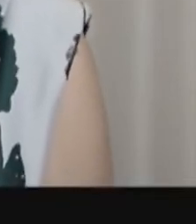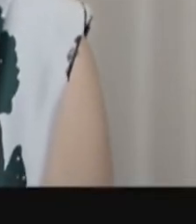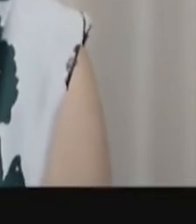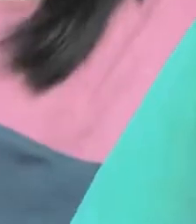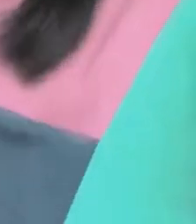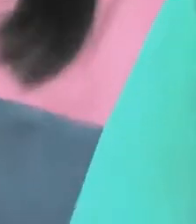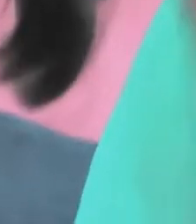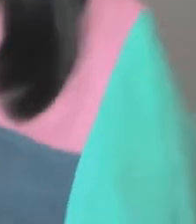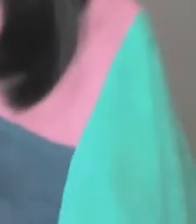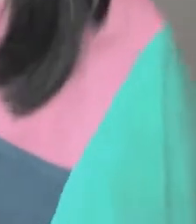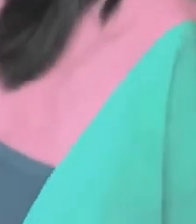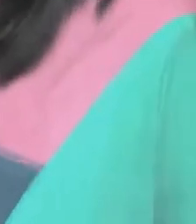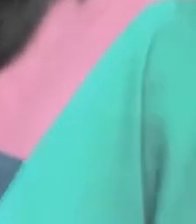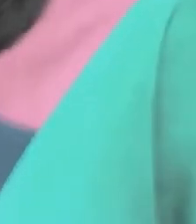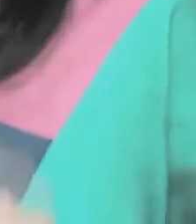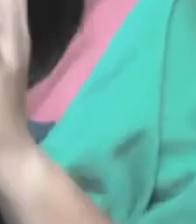pastiin